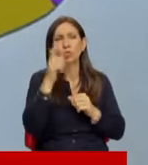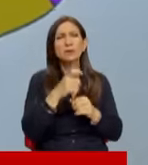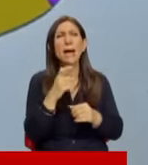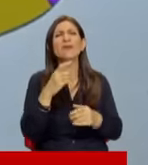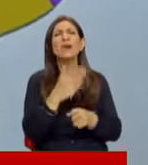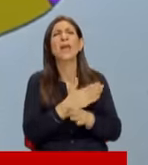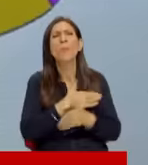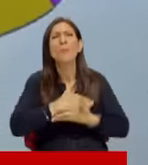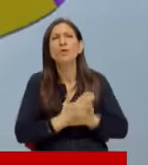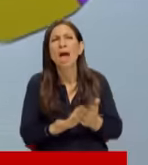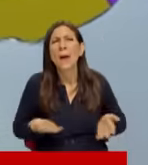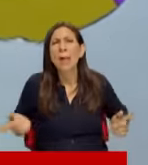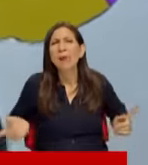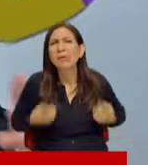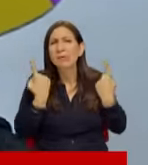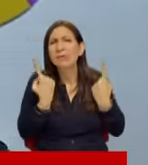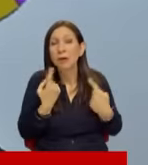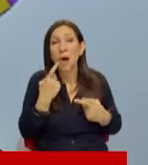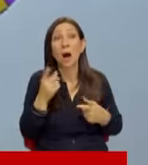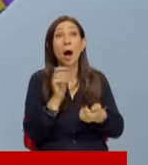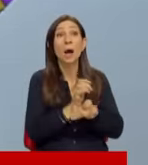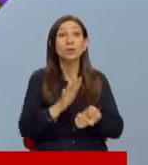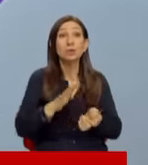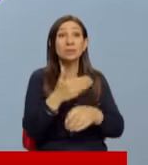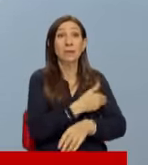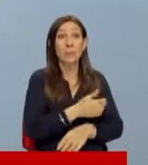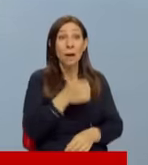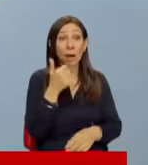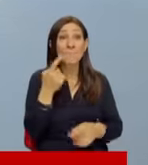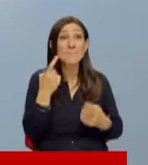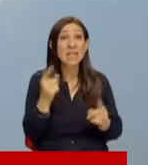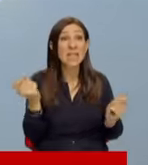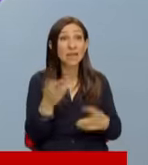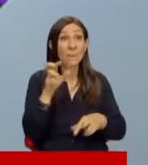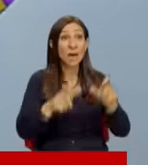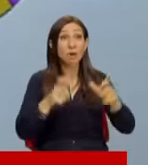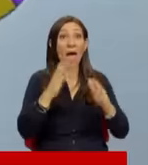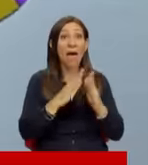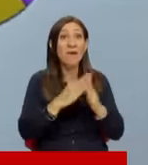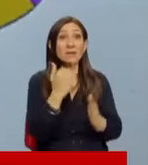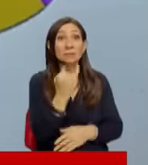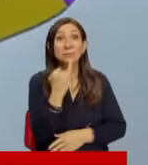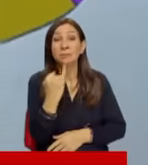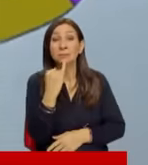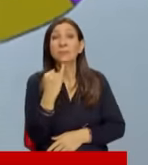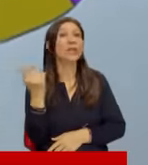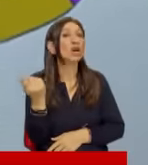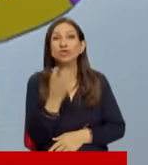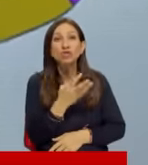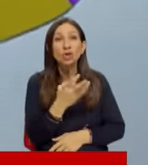vatan bölünecek. Öte yandan bir yandan da Aile ve Sosyal Hizmetler Bakanlığı'nın binlerce personeli ev ev ziyaret yapıyor. Kaç